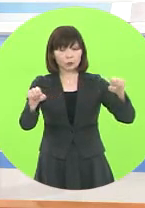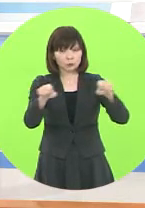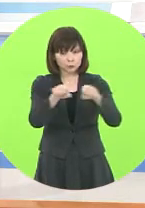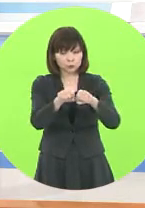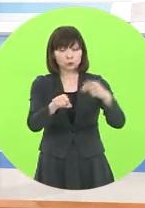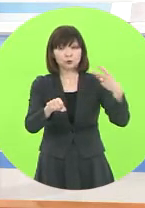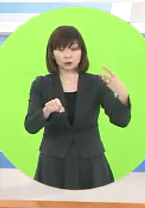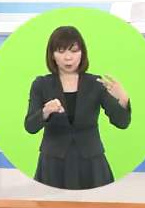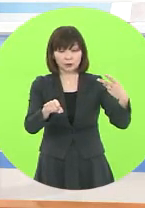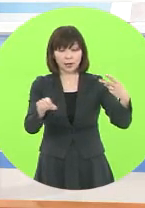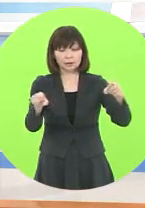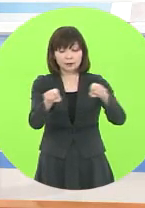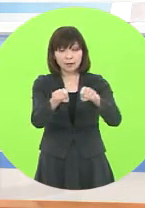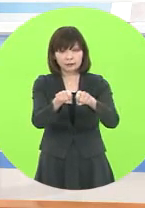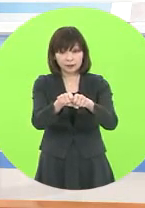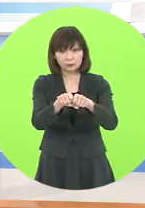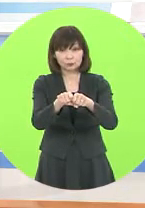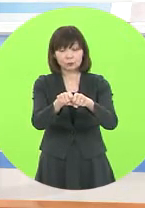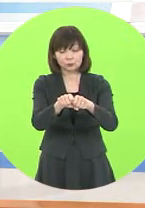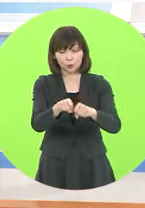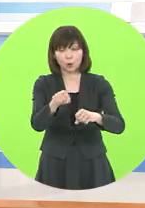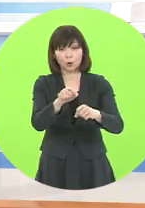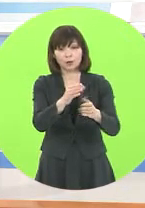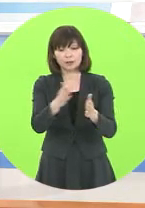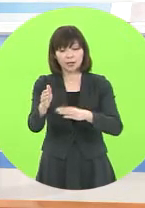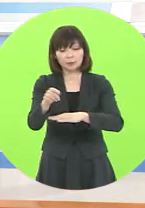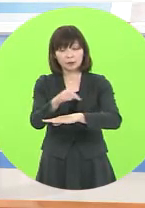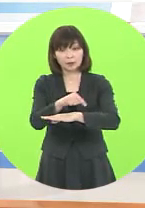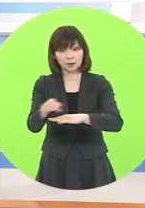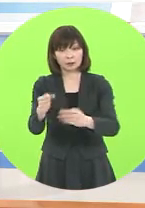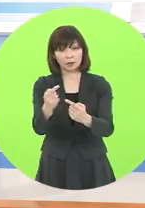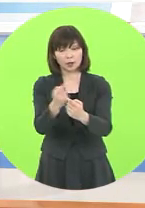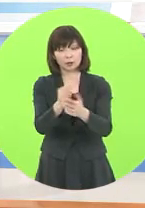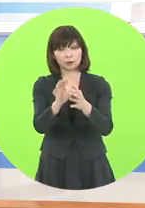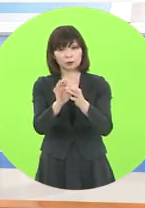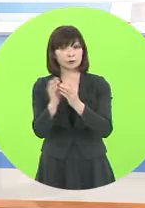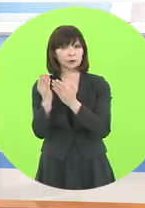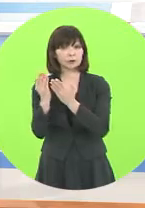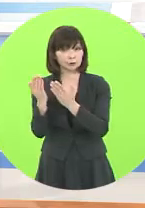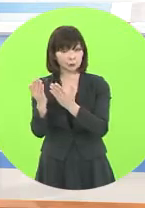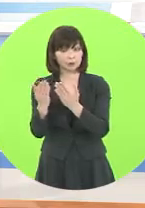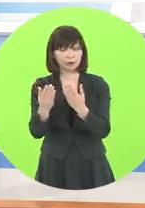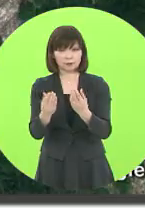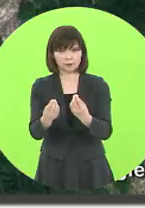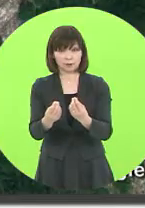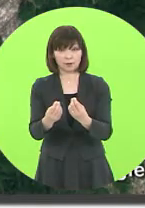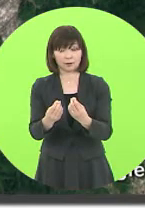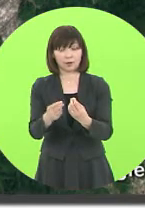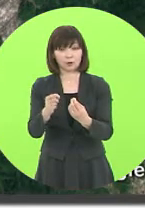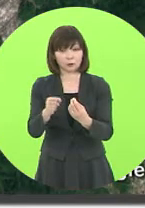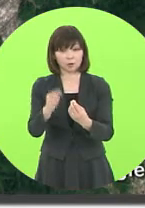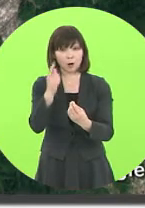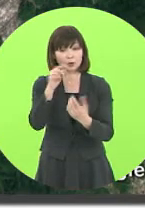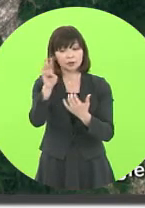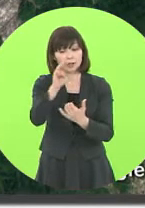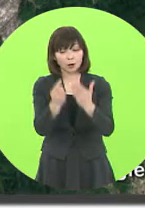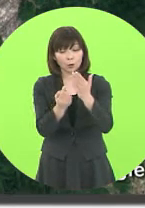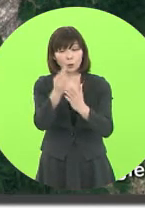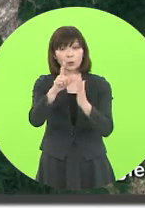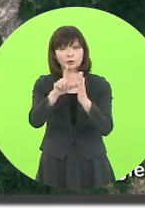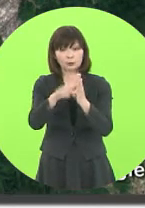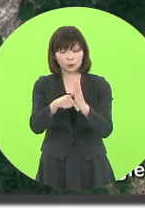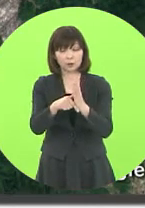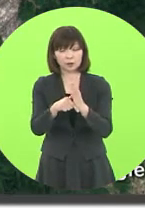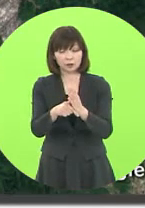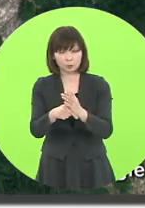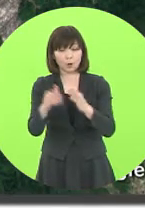線を連結させようという整備計画の変更案に対する質問です。これは災害に強い高速道路網の整